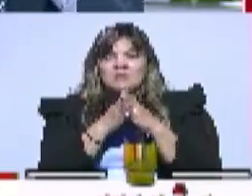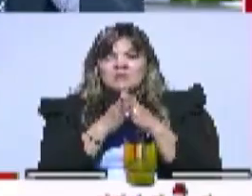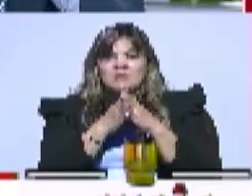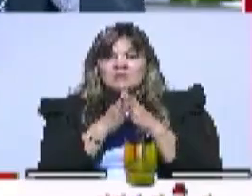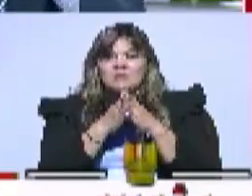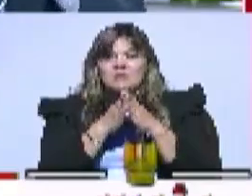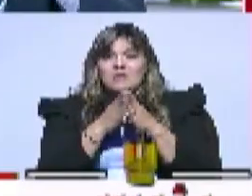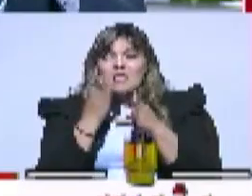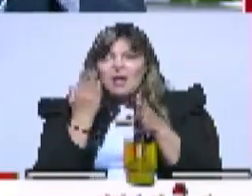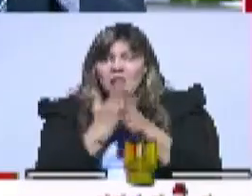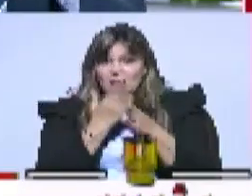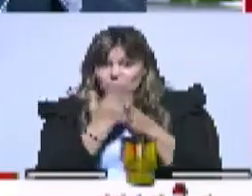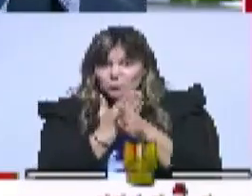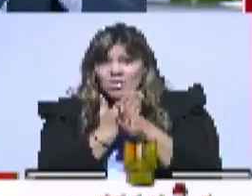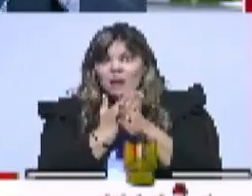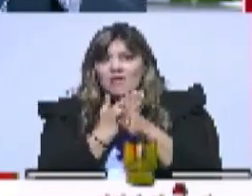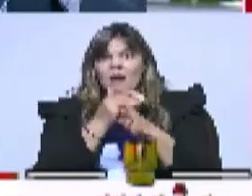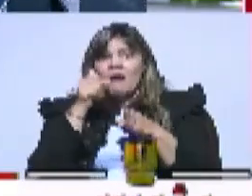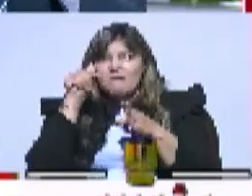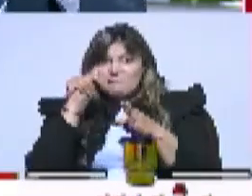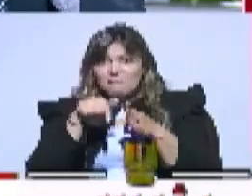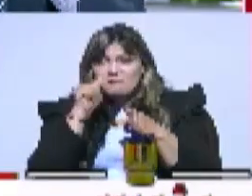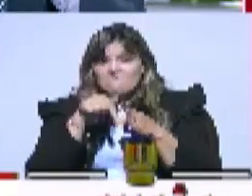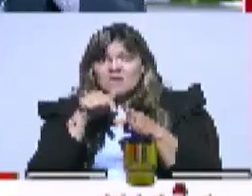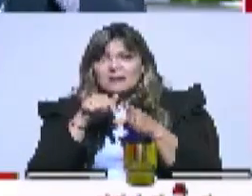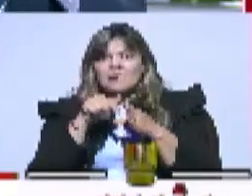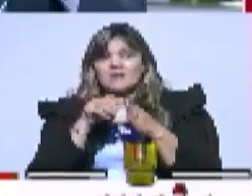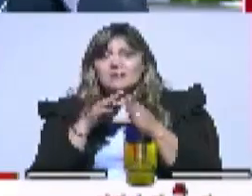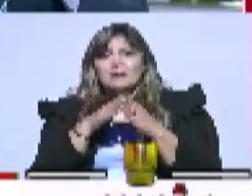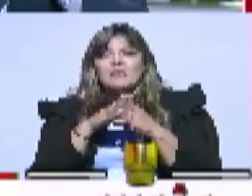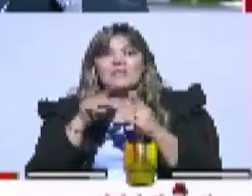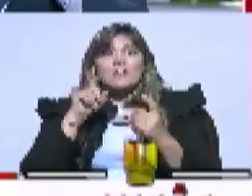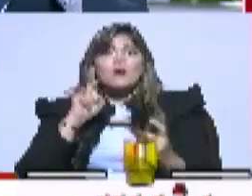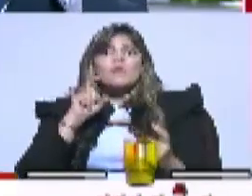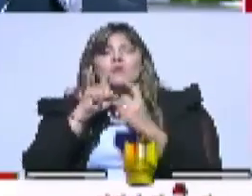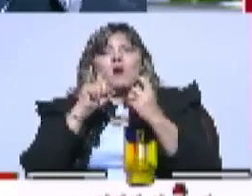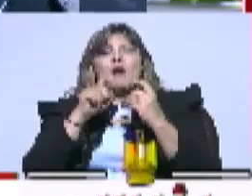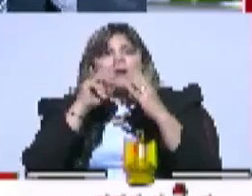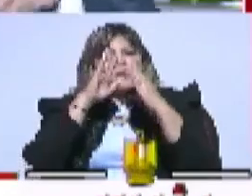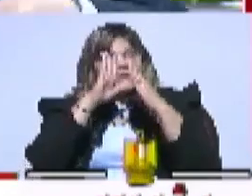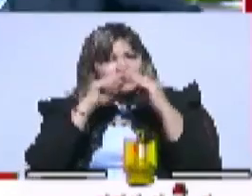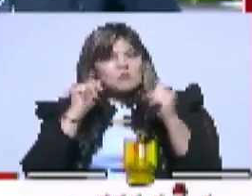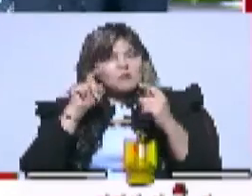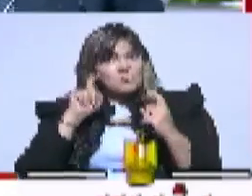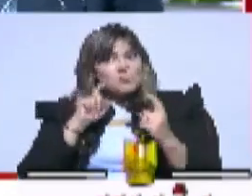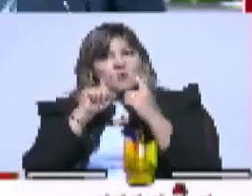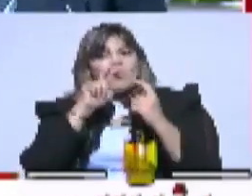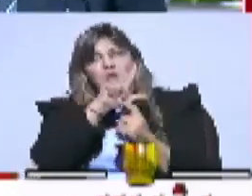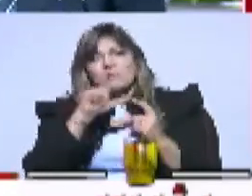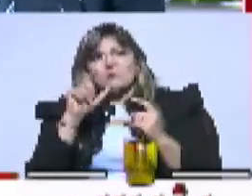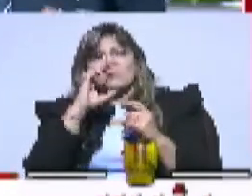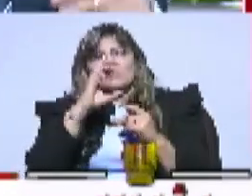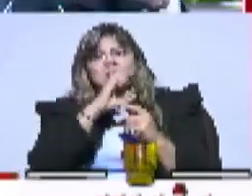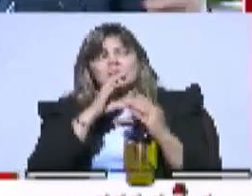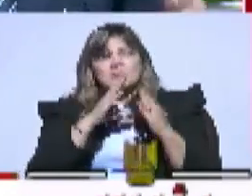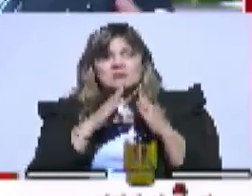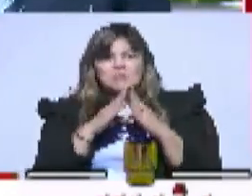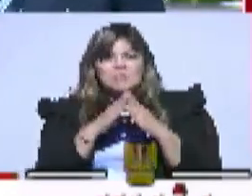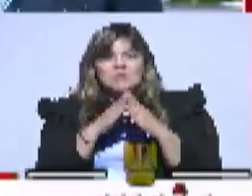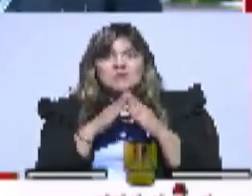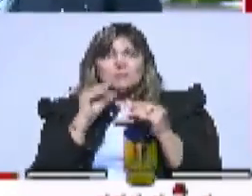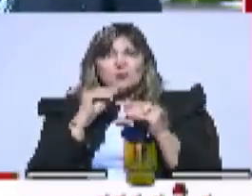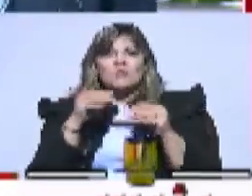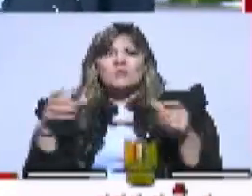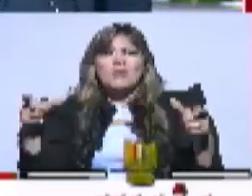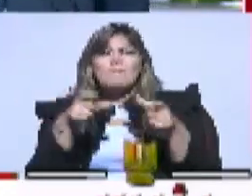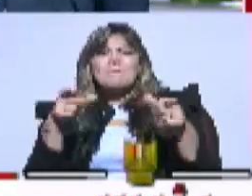2000 خط، لأنه هناك من يعاد الدولة المصرية ويعاد الرئيس عبد الفتاح السيسي ممكن يطلع يقول لك ده فوتوشوب ودول